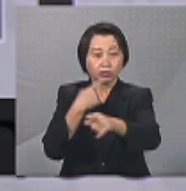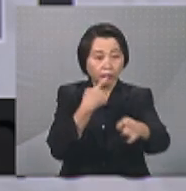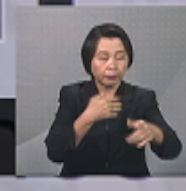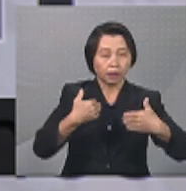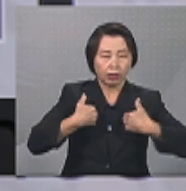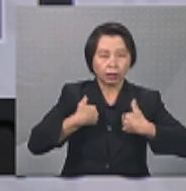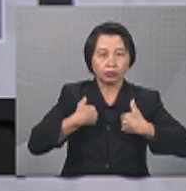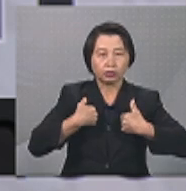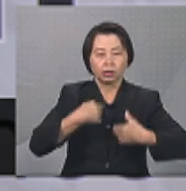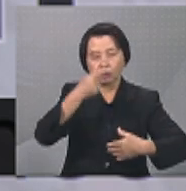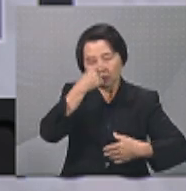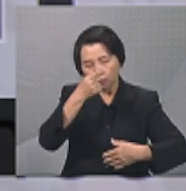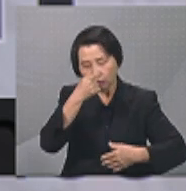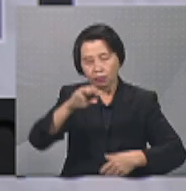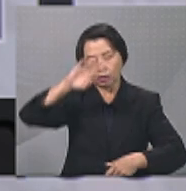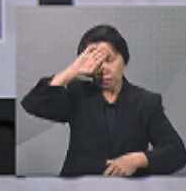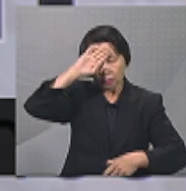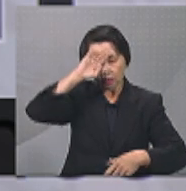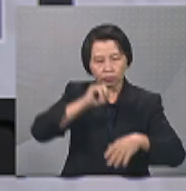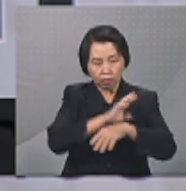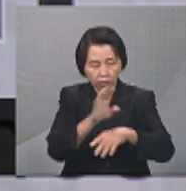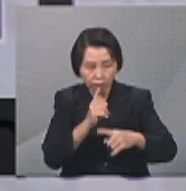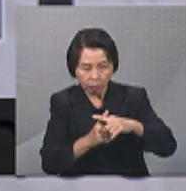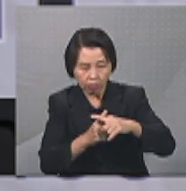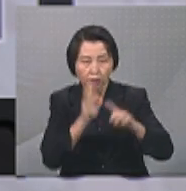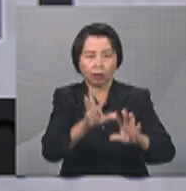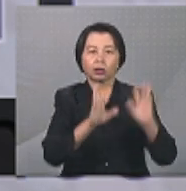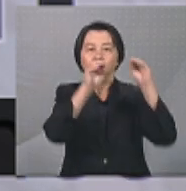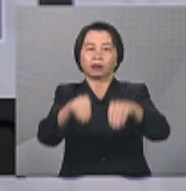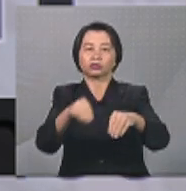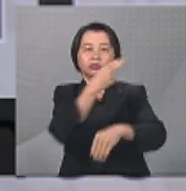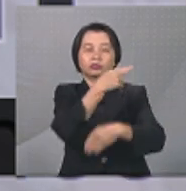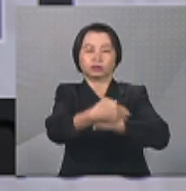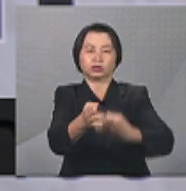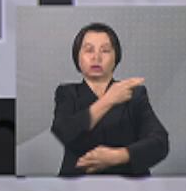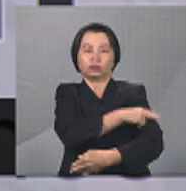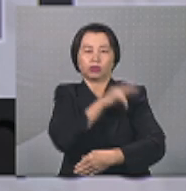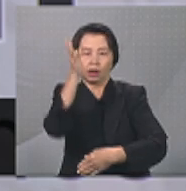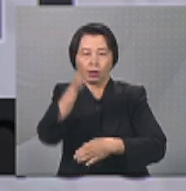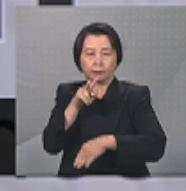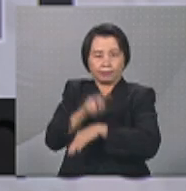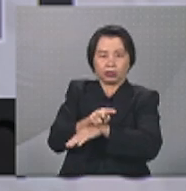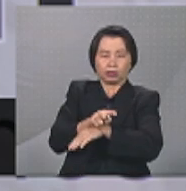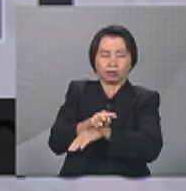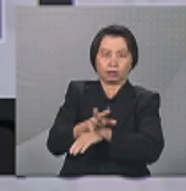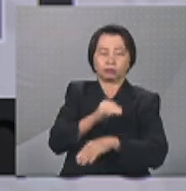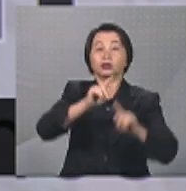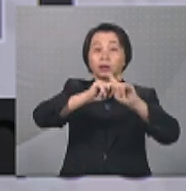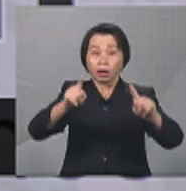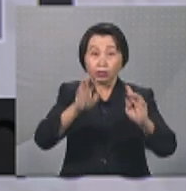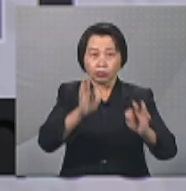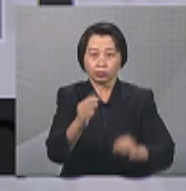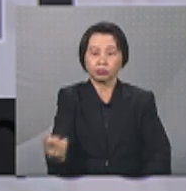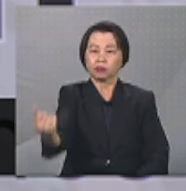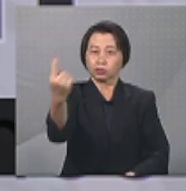gejala ataupun dah kesan positif, kita akan masukkan mereka ke ward dan kita akan pantau mereka. Tetapi kalau mereka datang